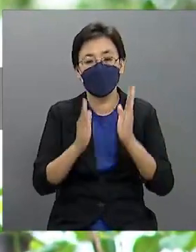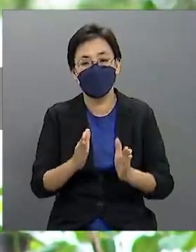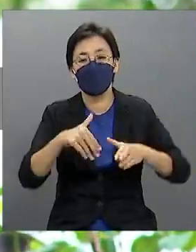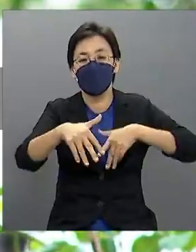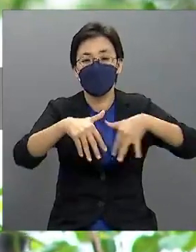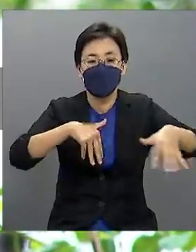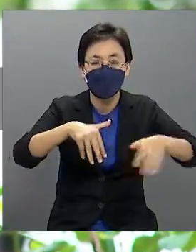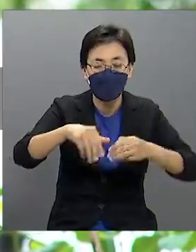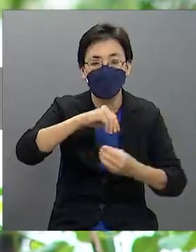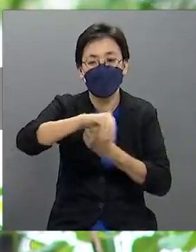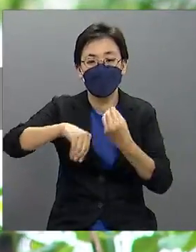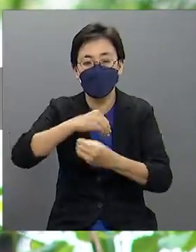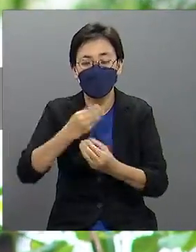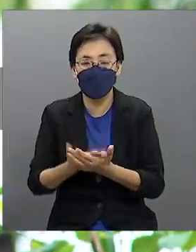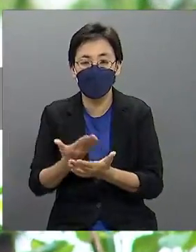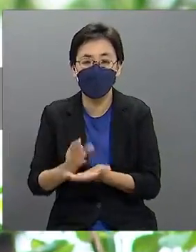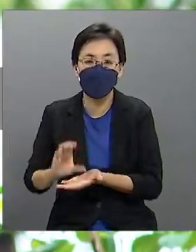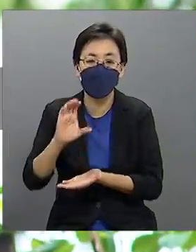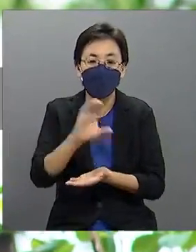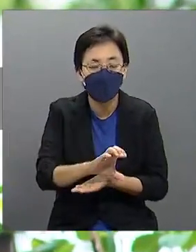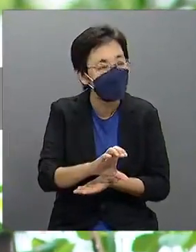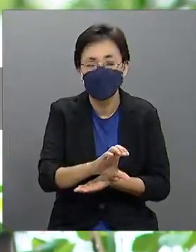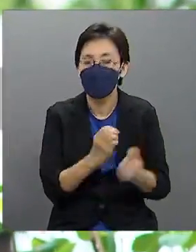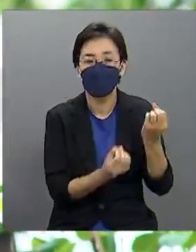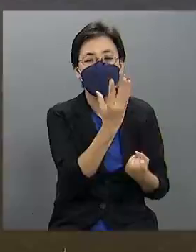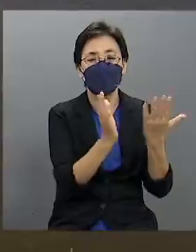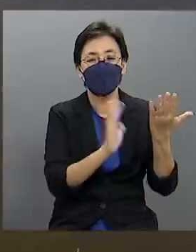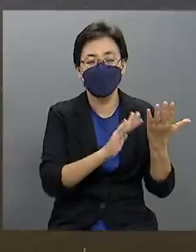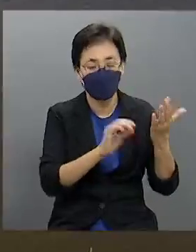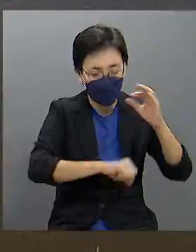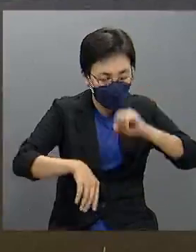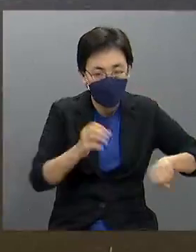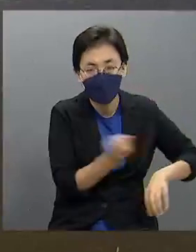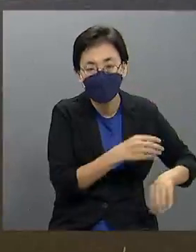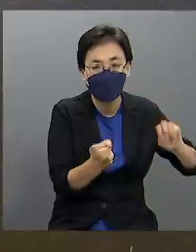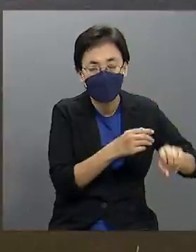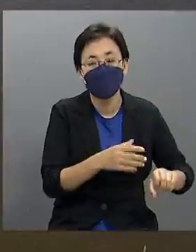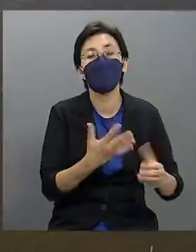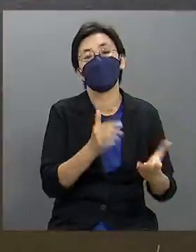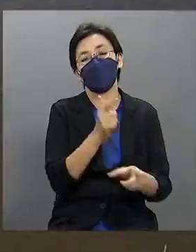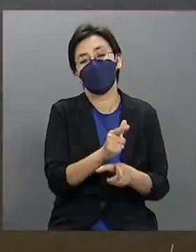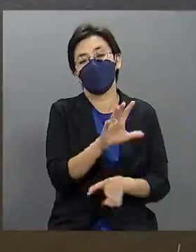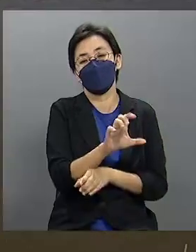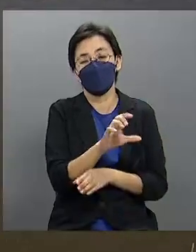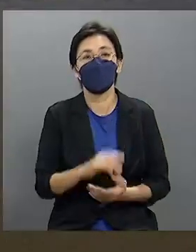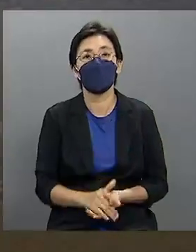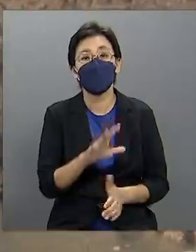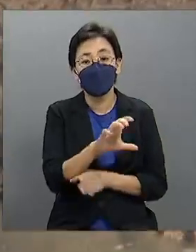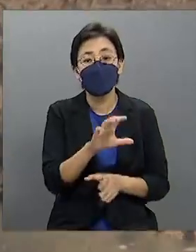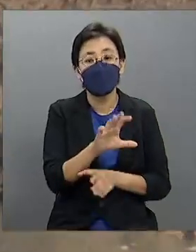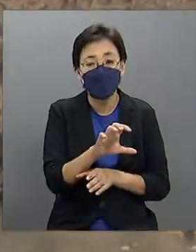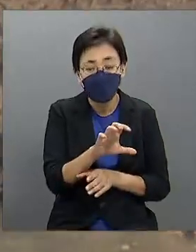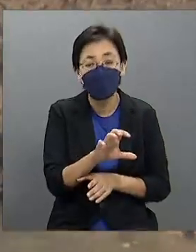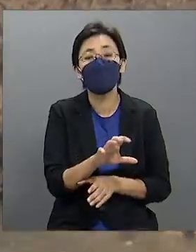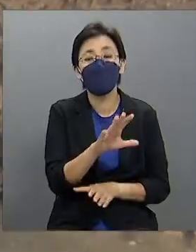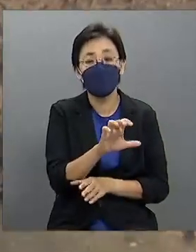ทุน ทำเป็ทเรงศันน้ำโดยเฉพาะกุงพอมีการลกลำปล่าเข้ไป เราไม่มีอะไรป้องกัน